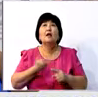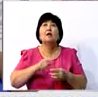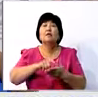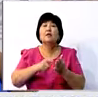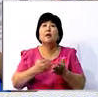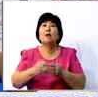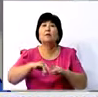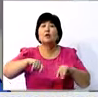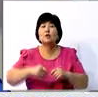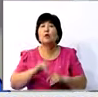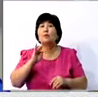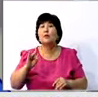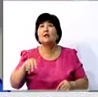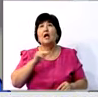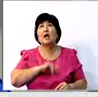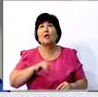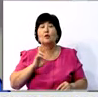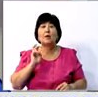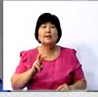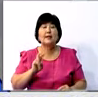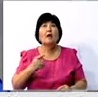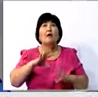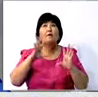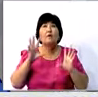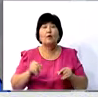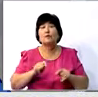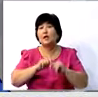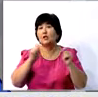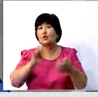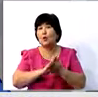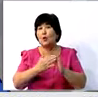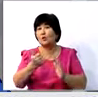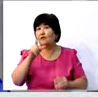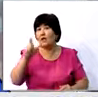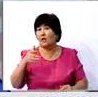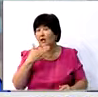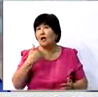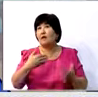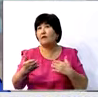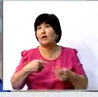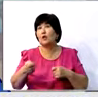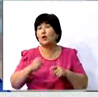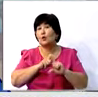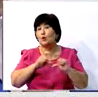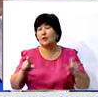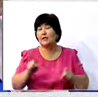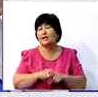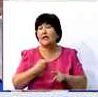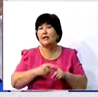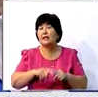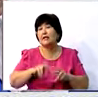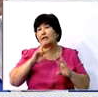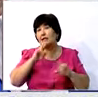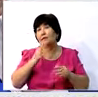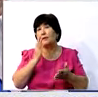обнаружены сломанные сиденья, не работающие лампы освещения. В общем, не созданы условия для граждан. В отношении руководителя учреждения за эти